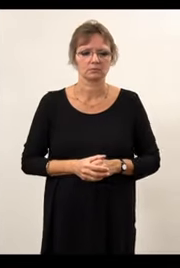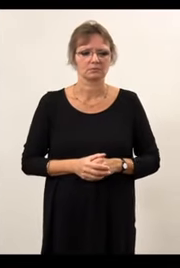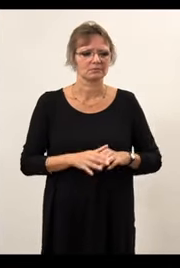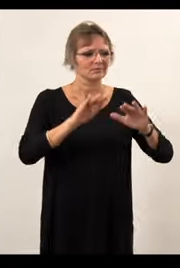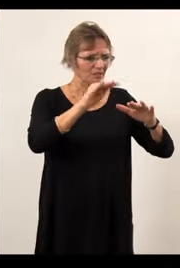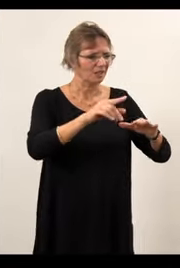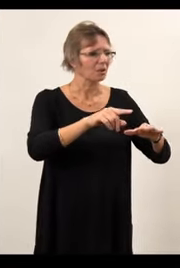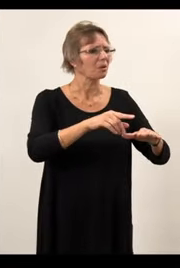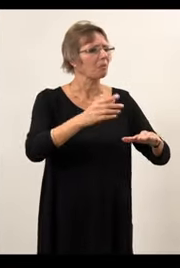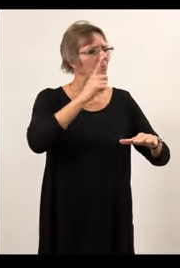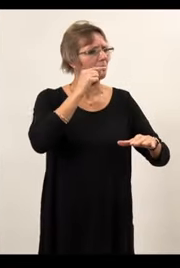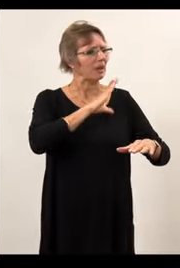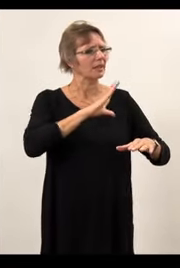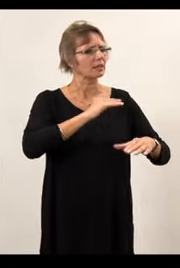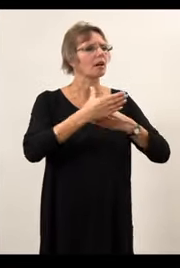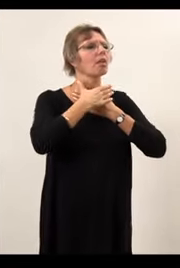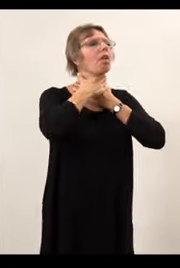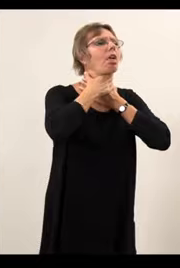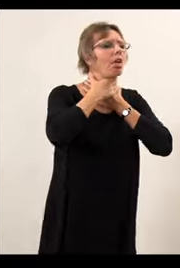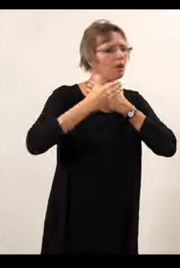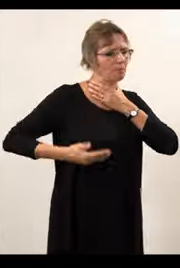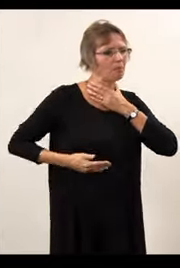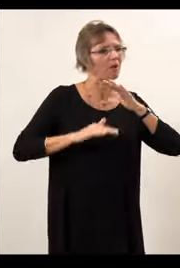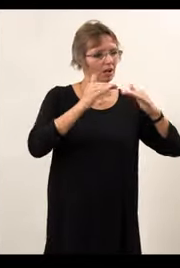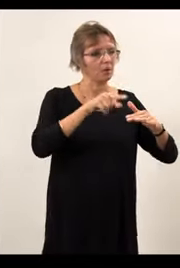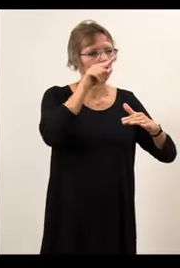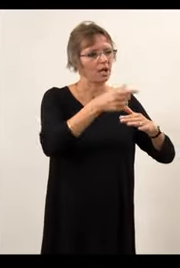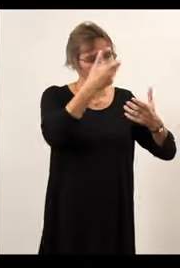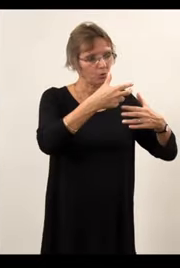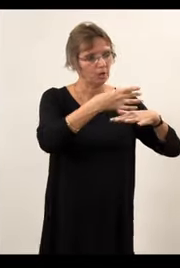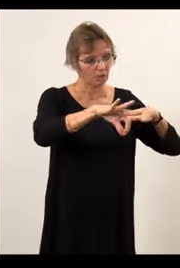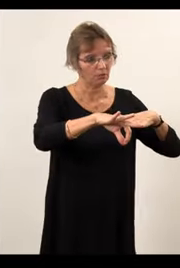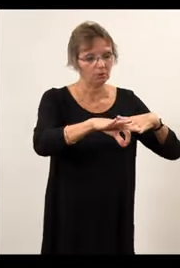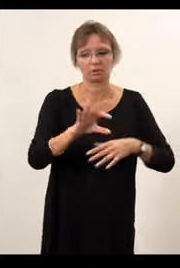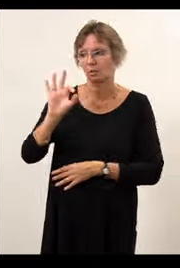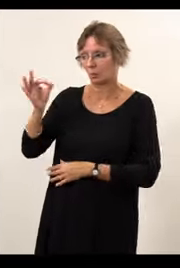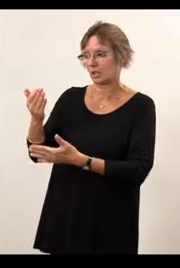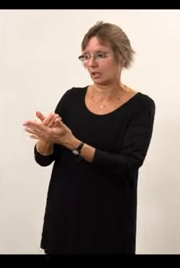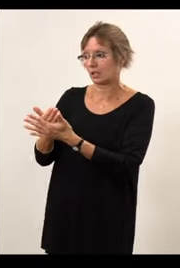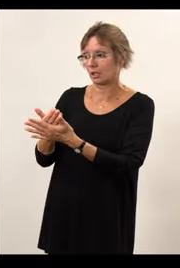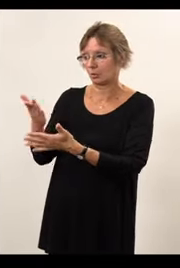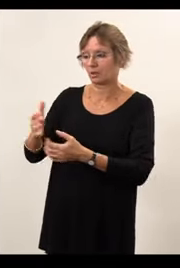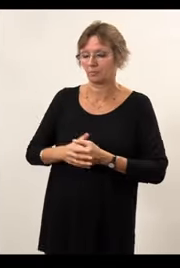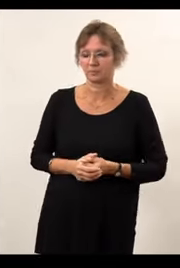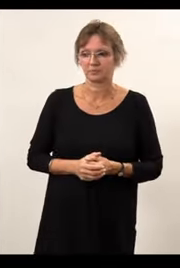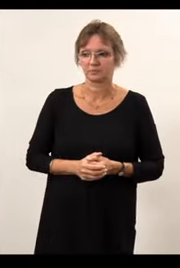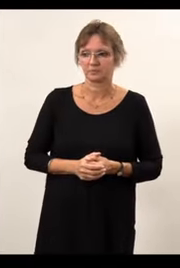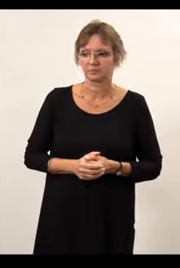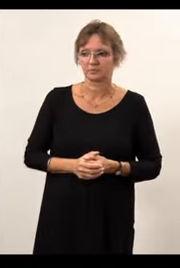Tu sais, quand il a essayé de l'étrangler, que maman, elle a commencé la procédure de divorce? Ouais. C'est à ce